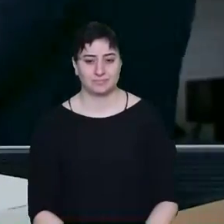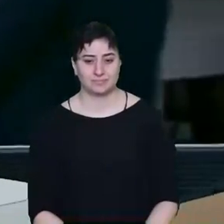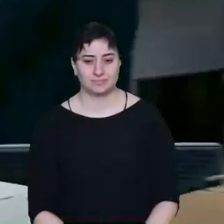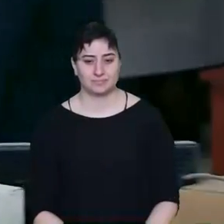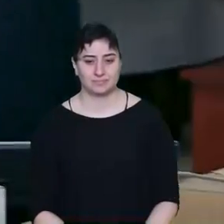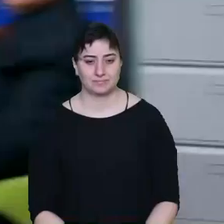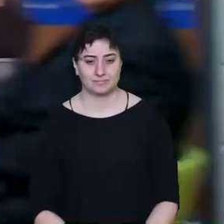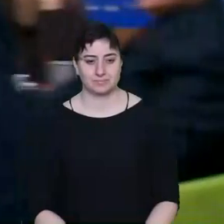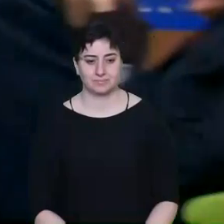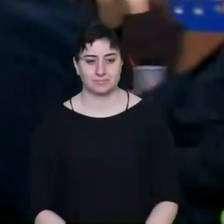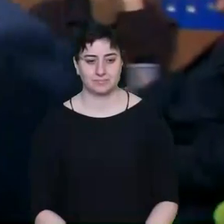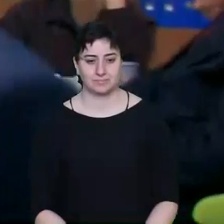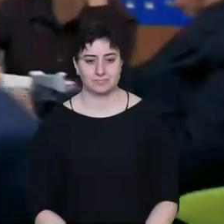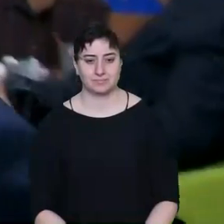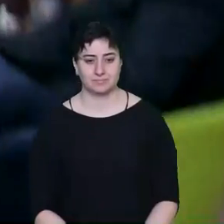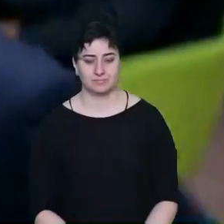Hadi görüşürüz.